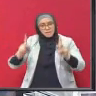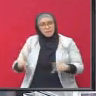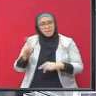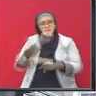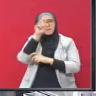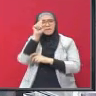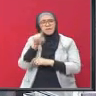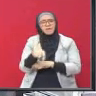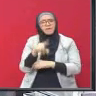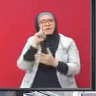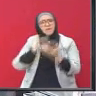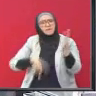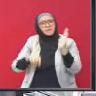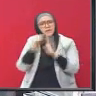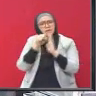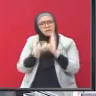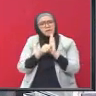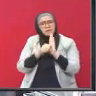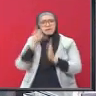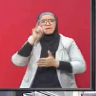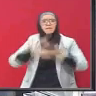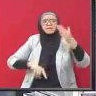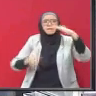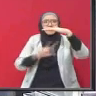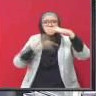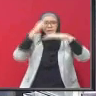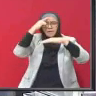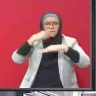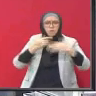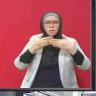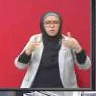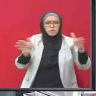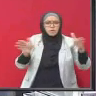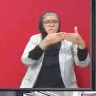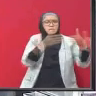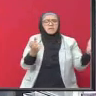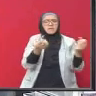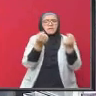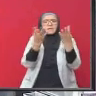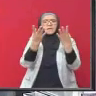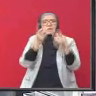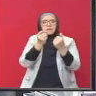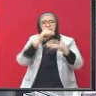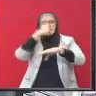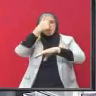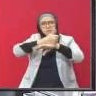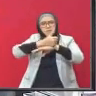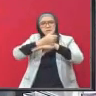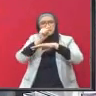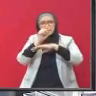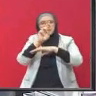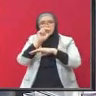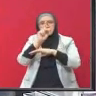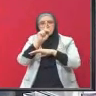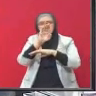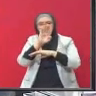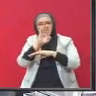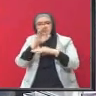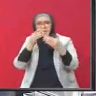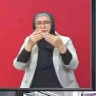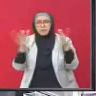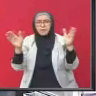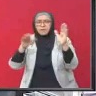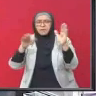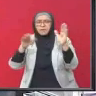dasar untuk membuka beberapa Akip awam ah Hai yang